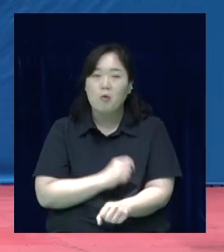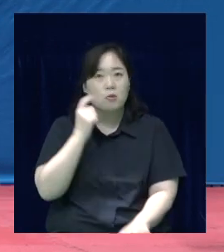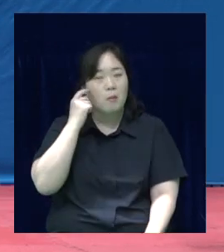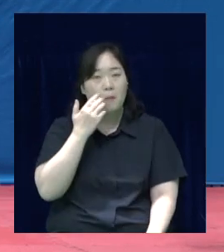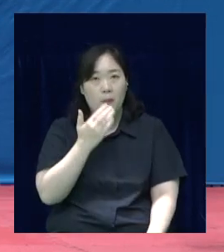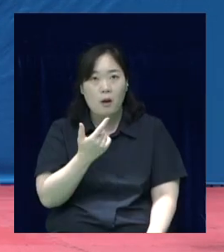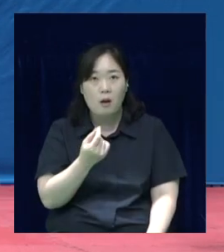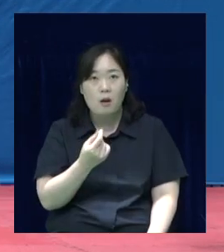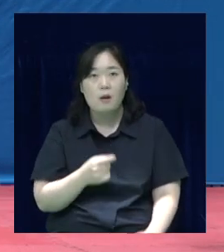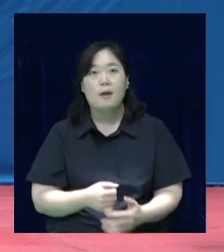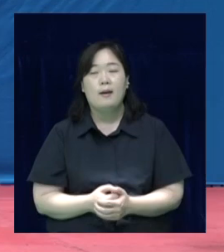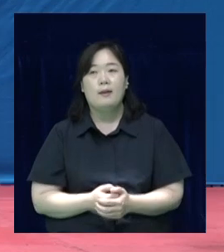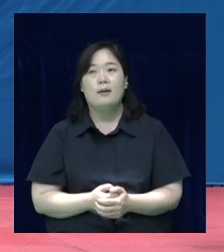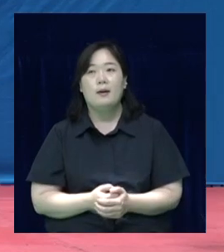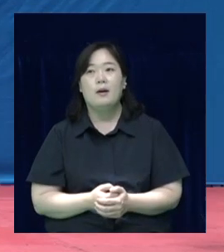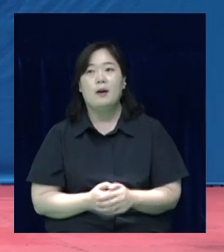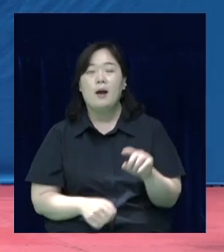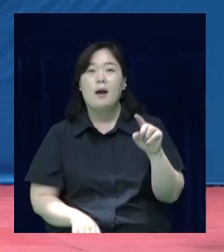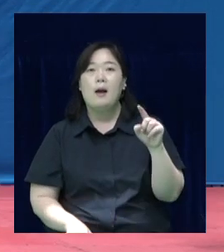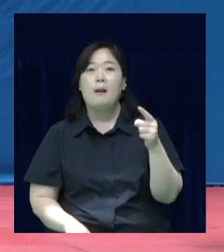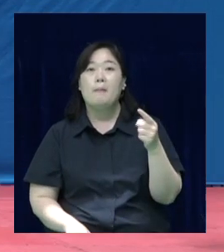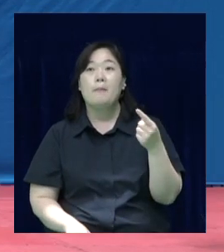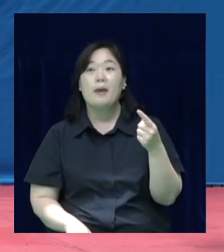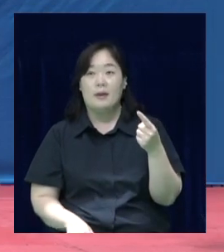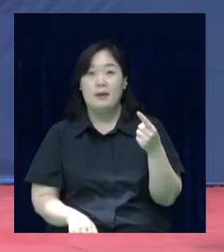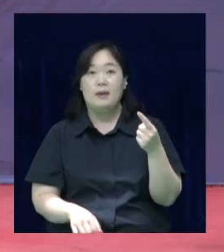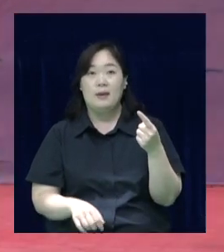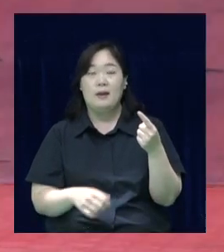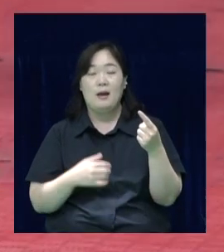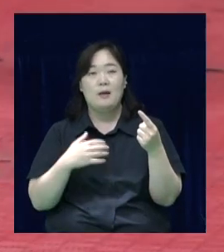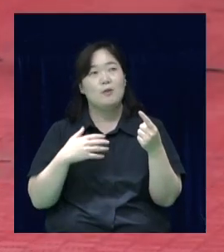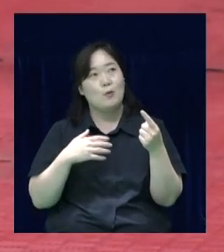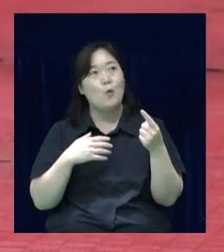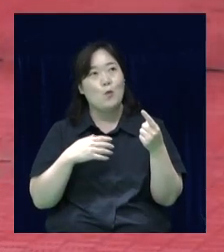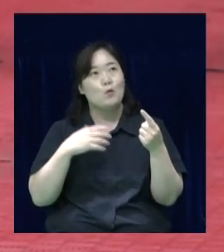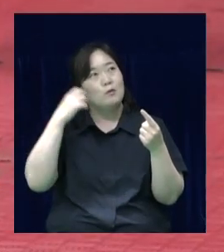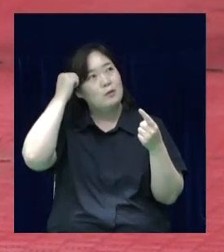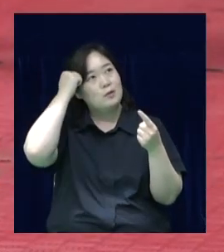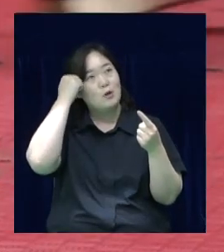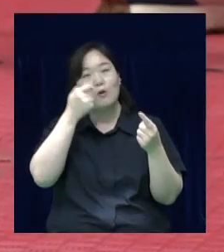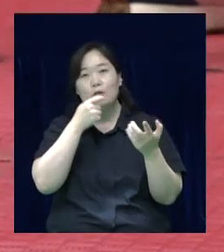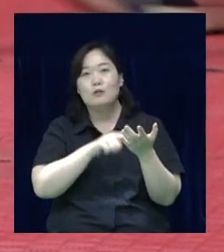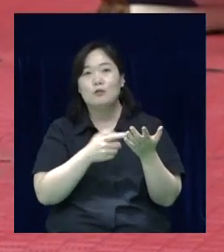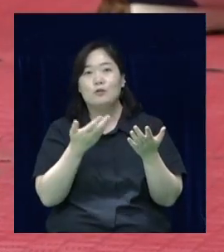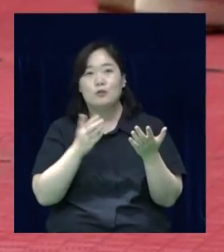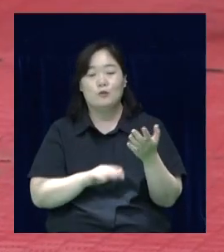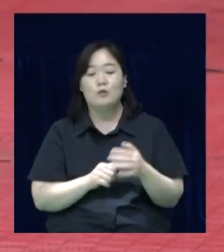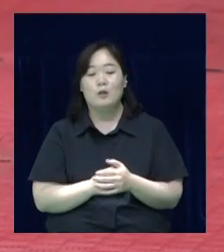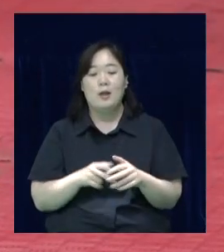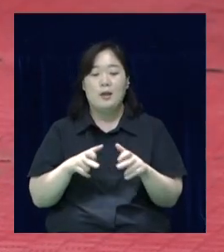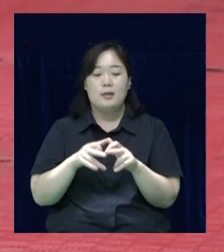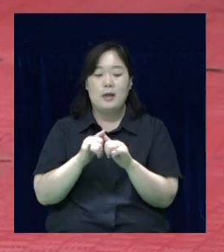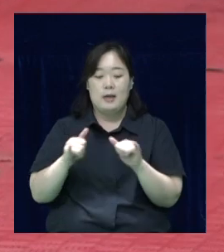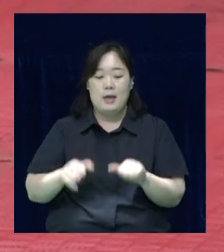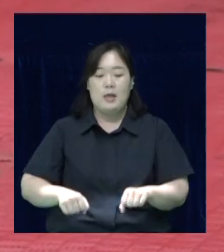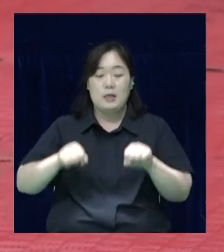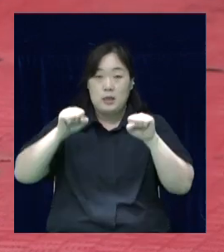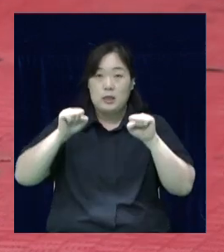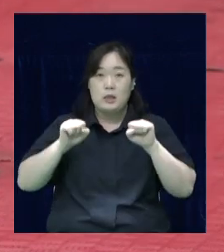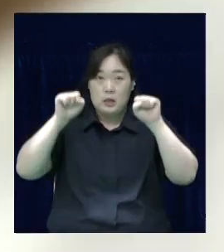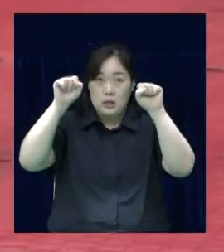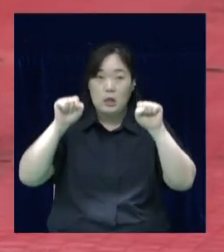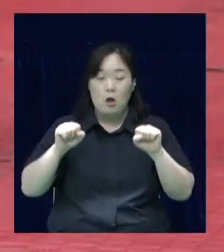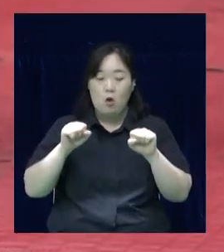보통 숫자의 100이라는 개념이 굉장히 중요하지 않습니까? 그렇죠. 그럴 것과 비슷한 개념으로 보면 우리 장애인 역도 선수들은 어떤